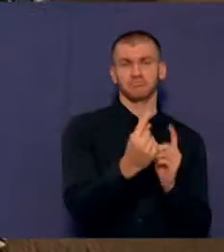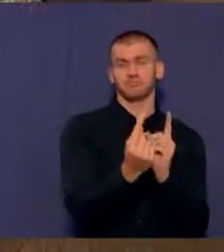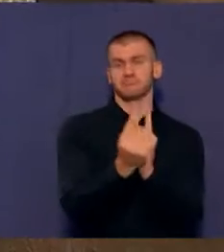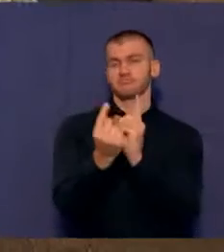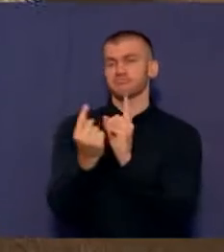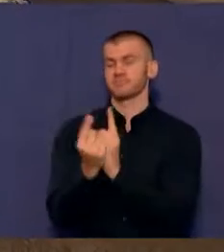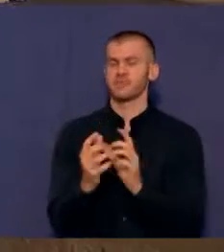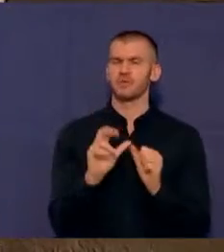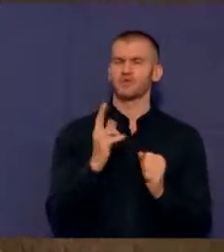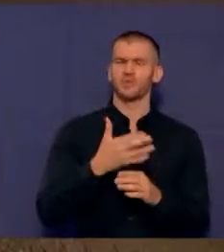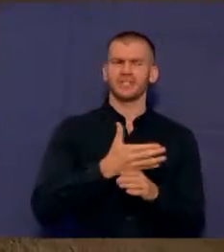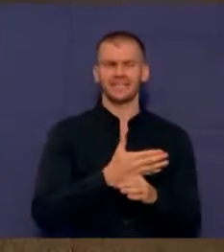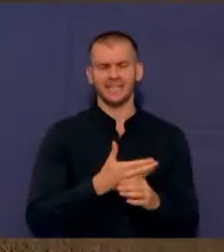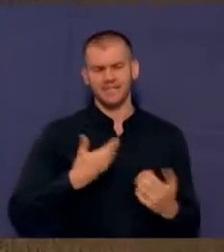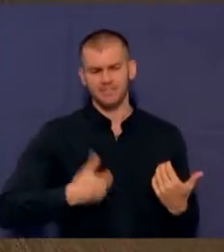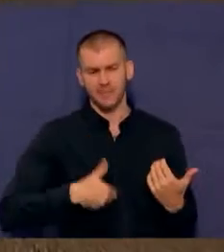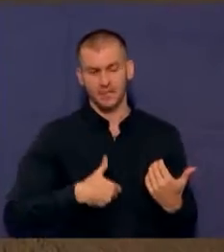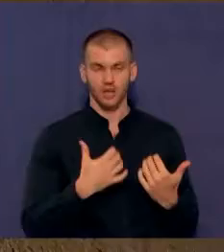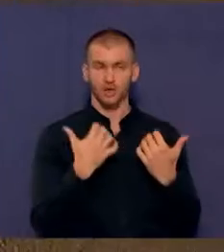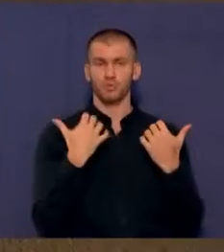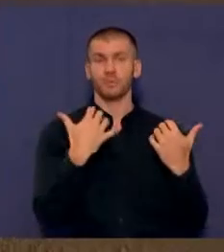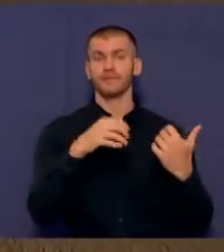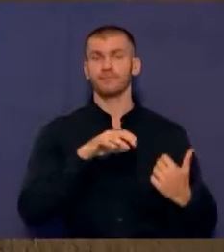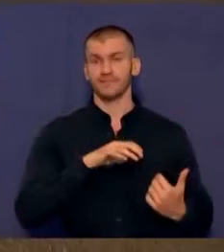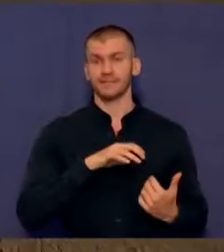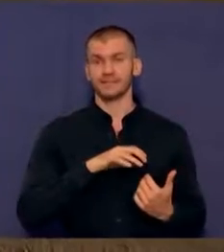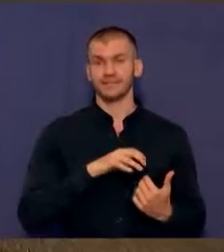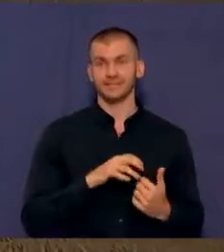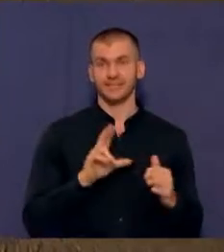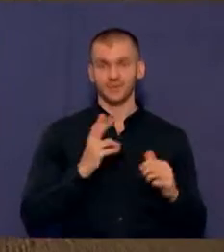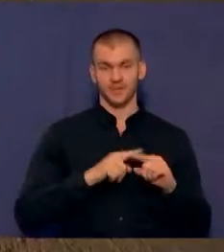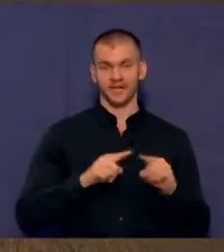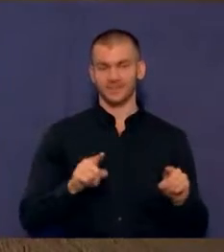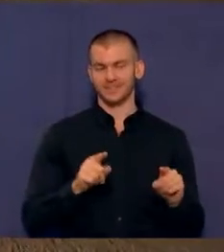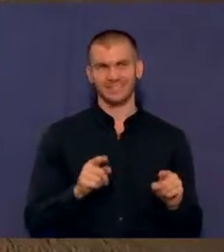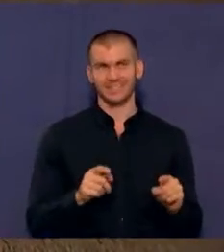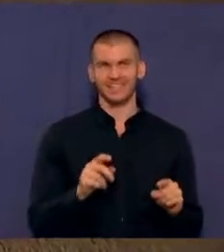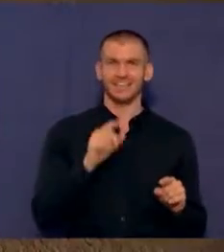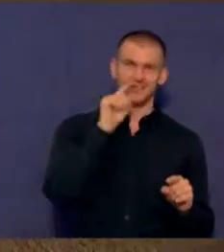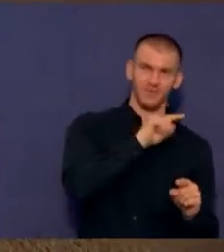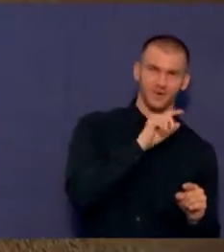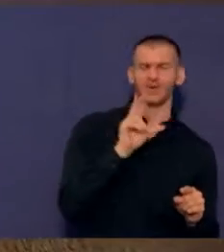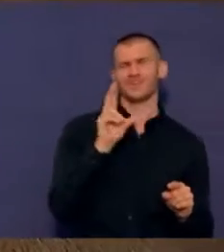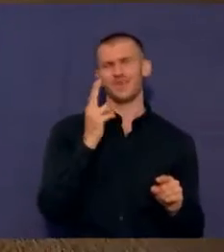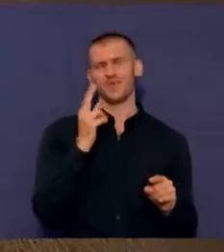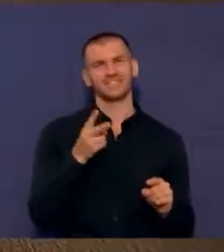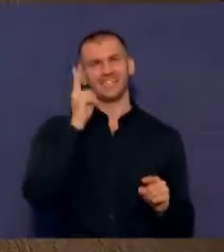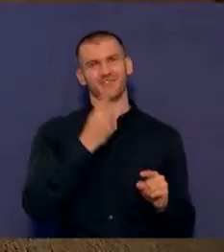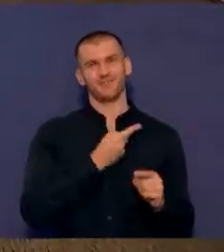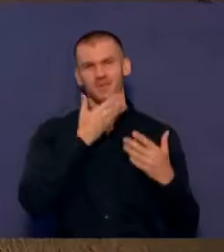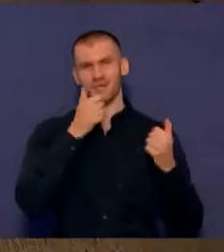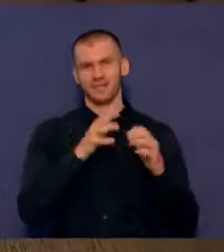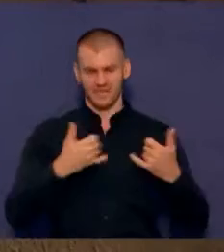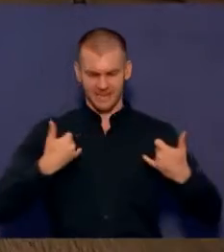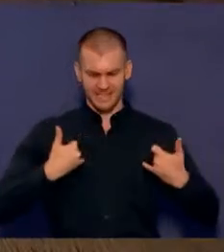nu. Mm. För, och som sagt, det kommer vara publik. Vi har en annan. Det är så jävla mycket bättre nu, men alltså, vad händer i din